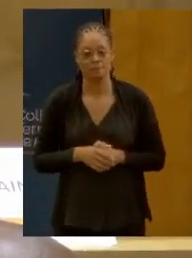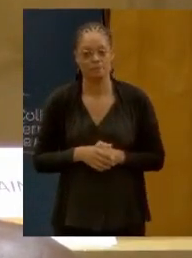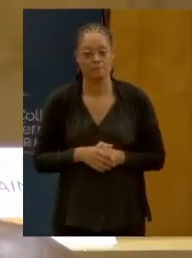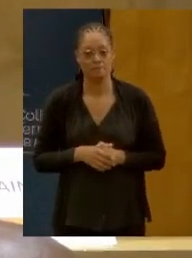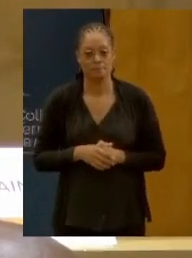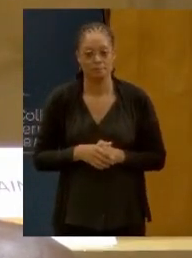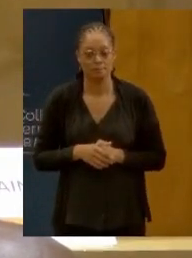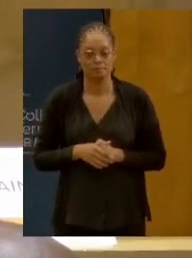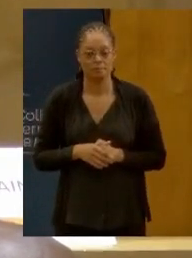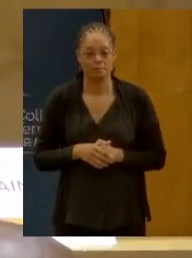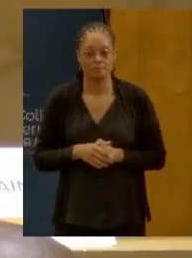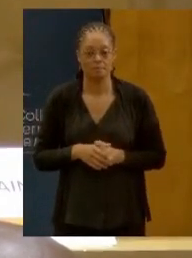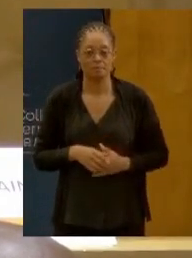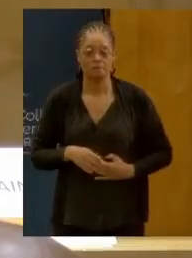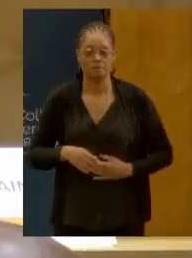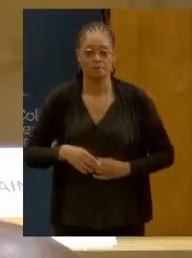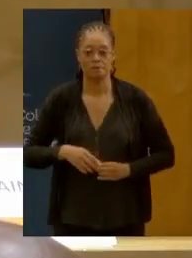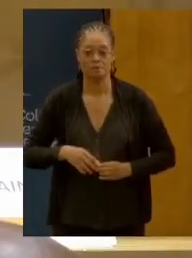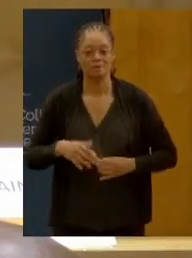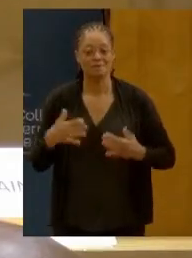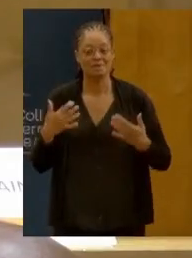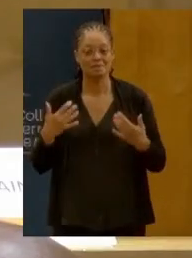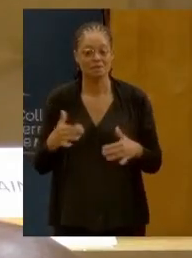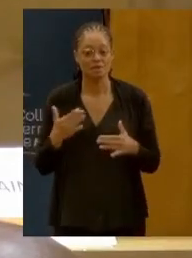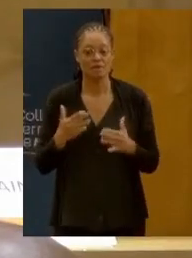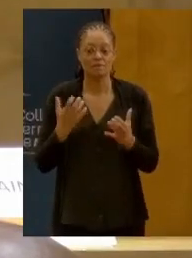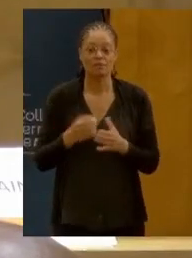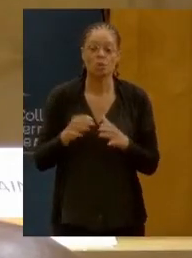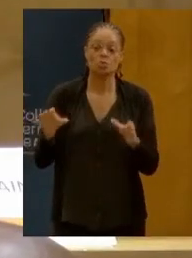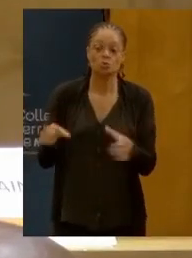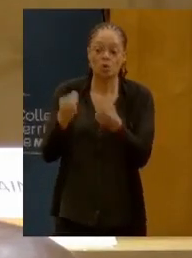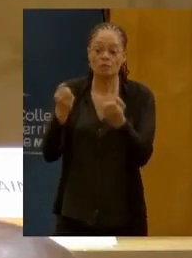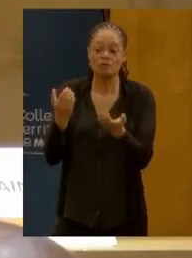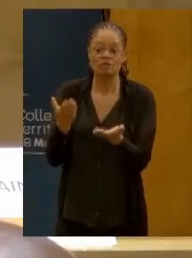va vers la catastrophe. Or, on avait voulu sauver cela,